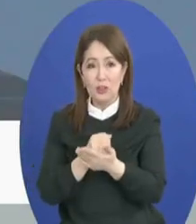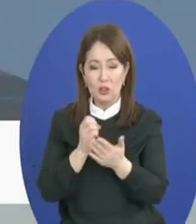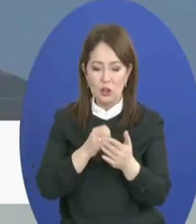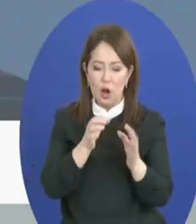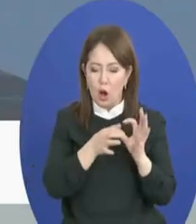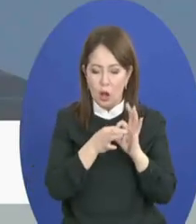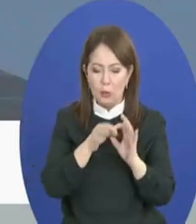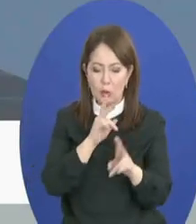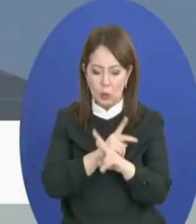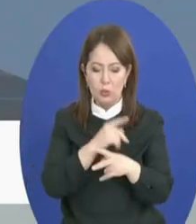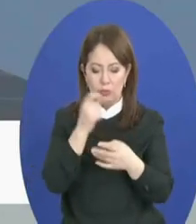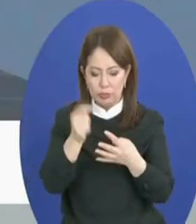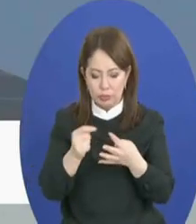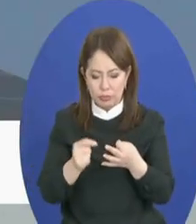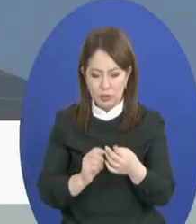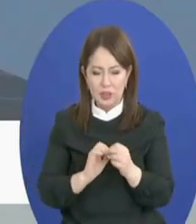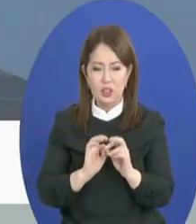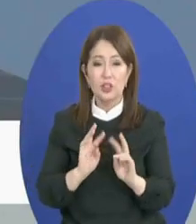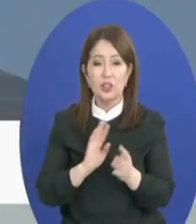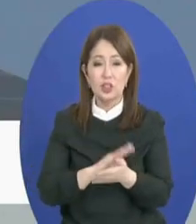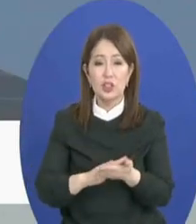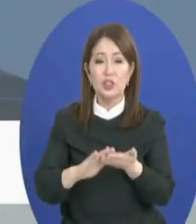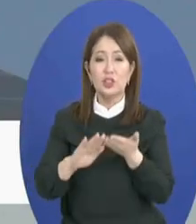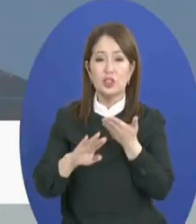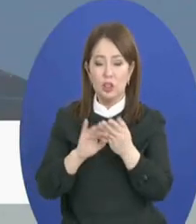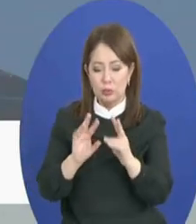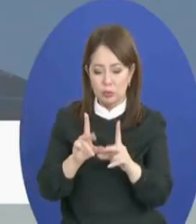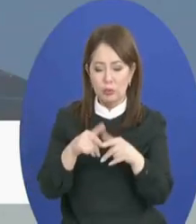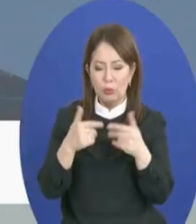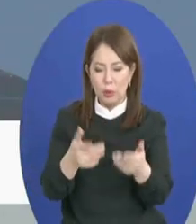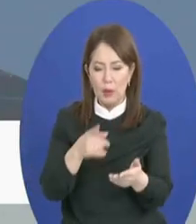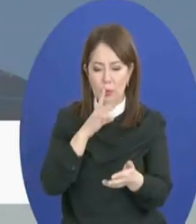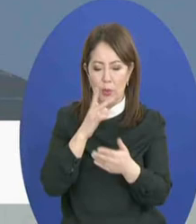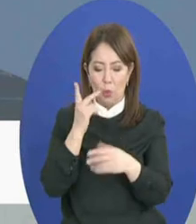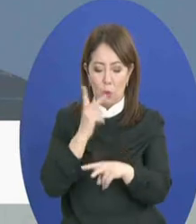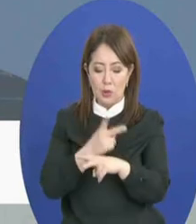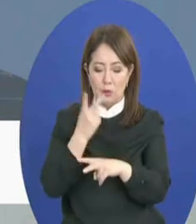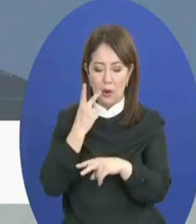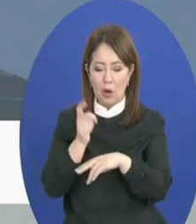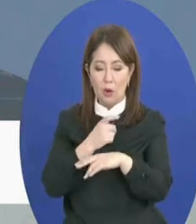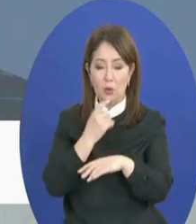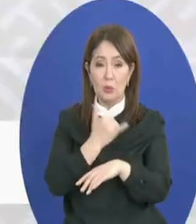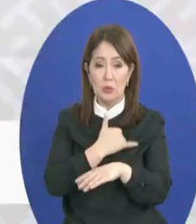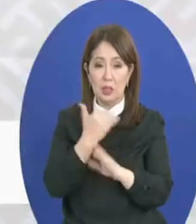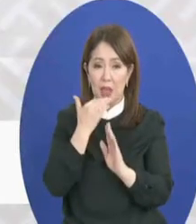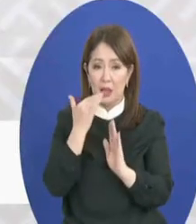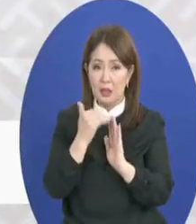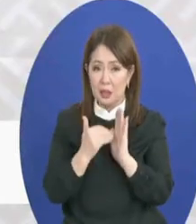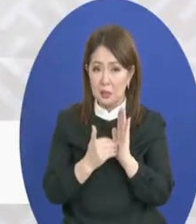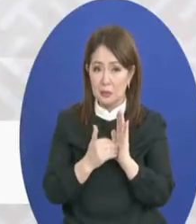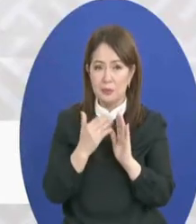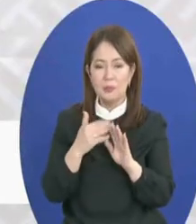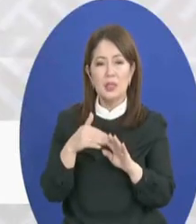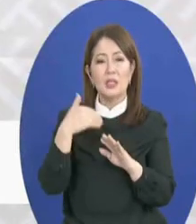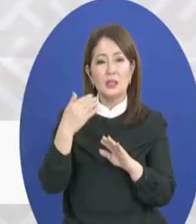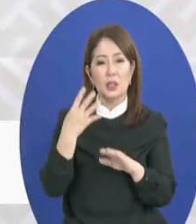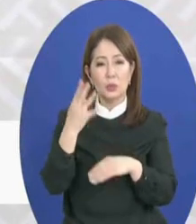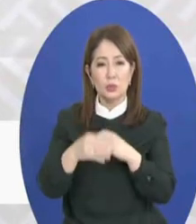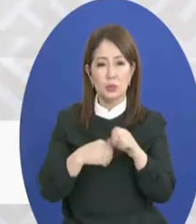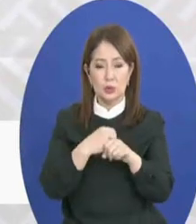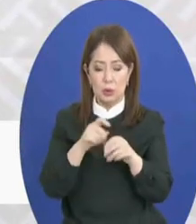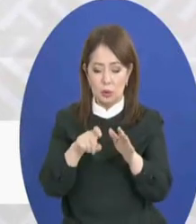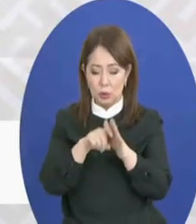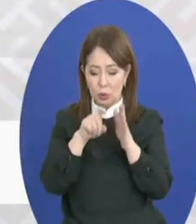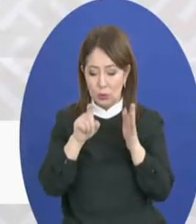холбогдох хуулиудыг боловсронгуй болгоно гэдгийг улсын хурлын хууль зүйн байнгын хорооны удирдлага тайлбарлаж байна. Ирэх 4 жилийн хугацаанд